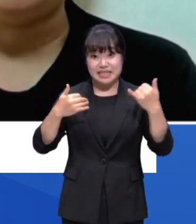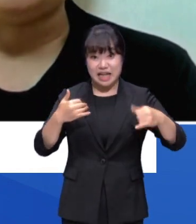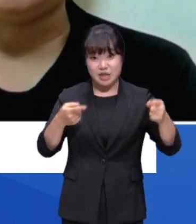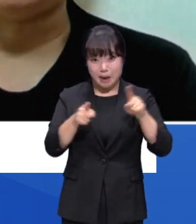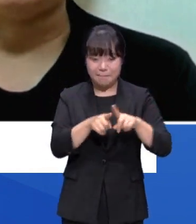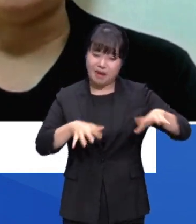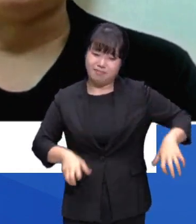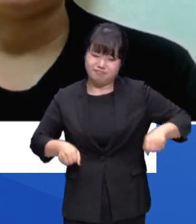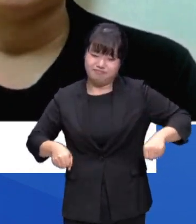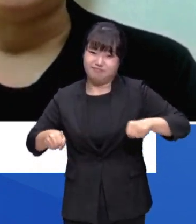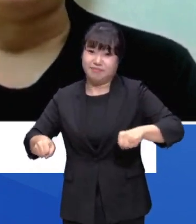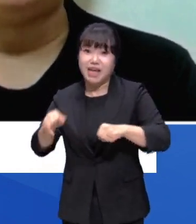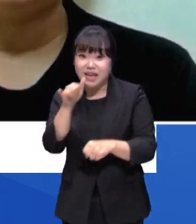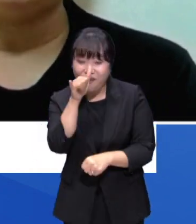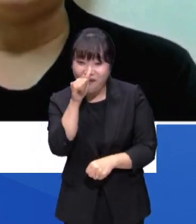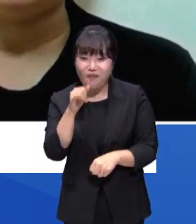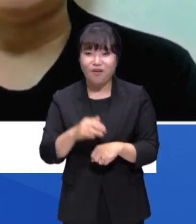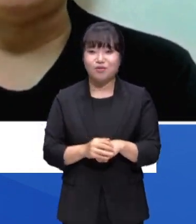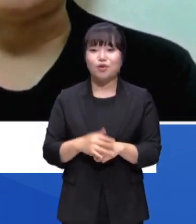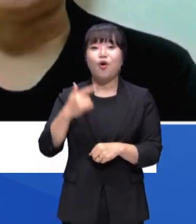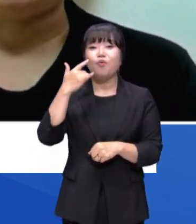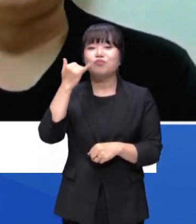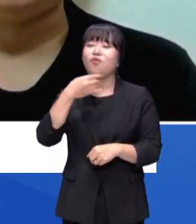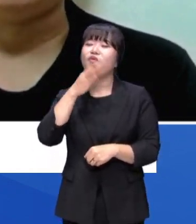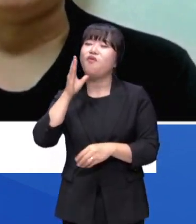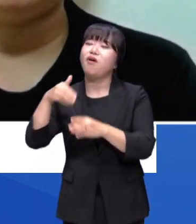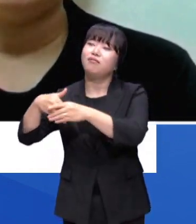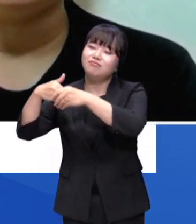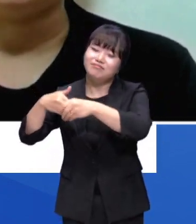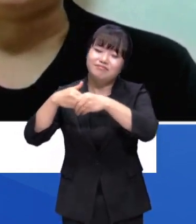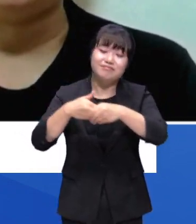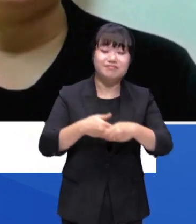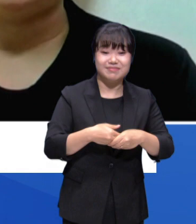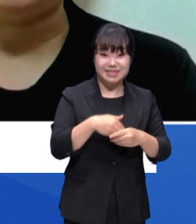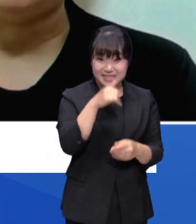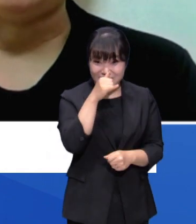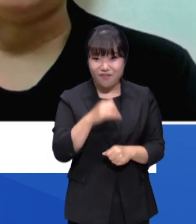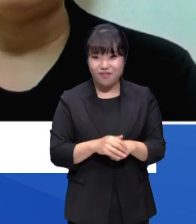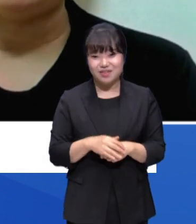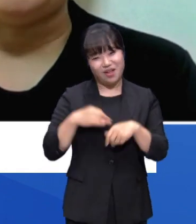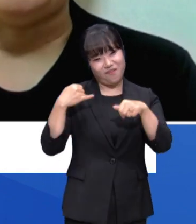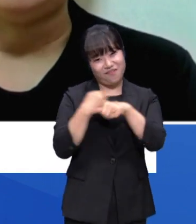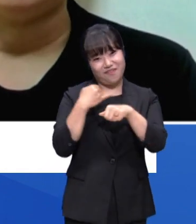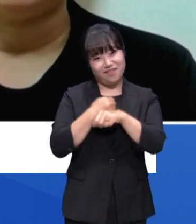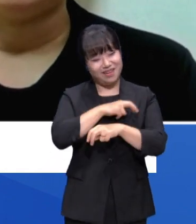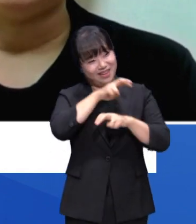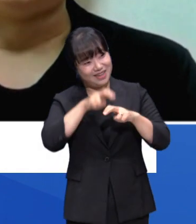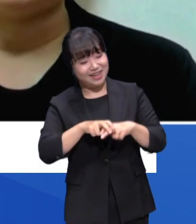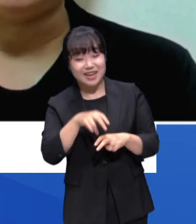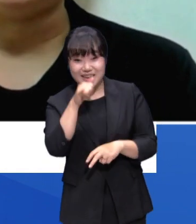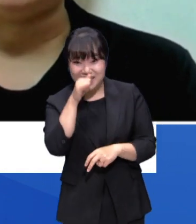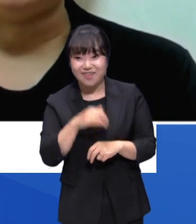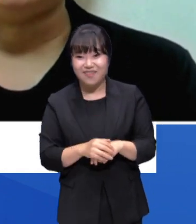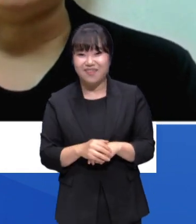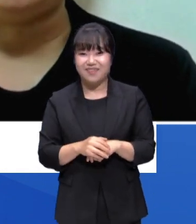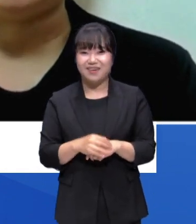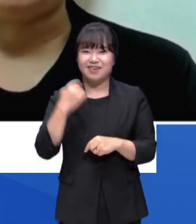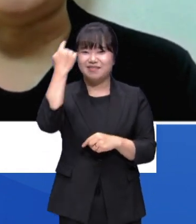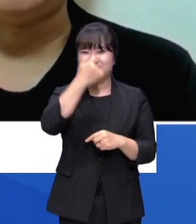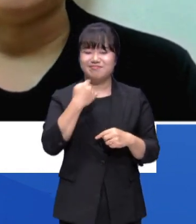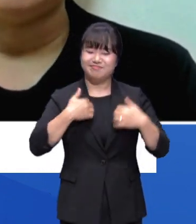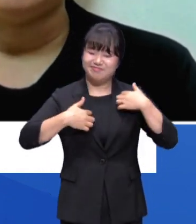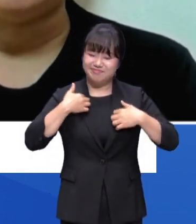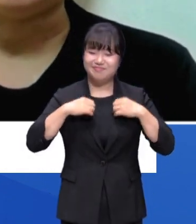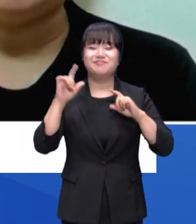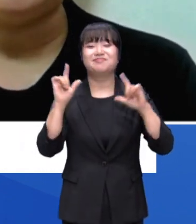나온 부모님들도 계셨고요. 부모님을 모시고 나온 가족들도 있었고 젊은 연인들도 함께 이 축제를 즐기는